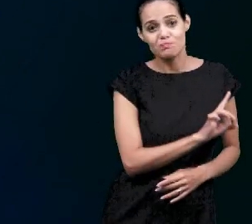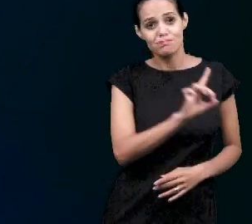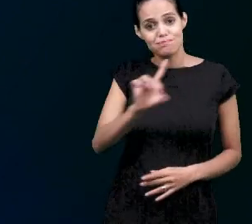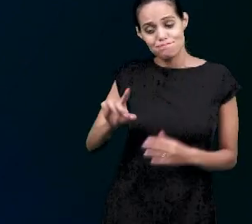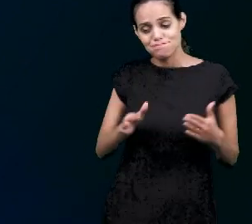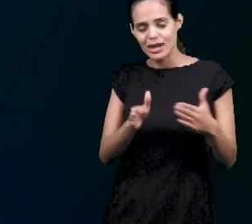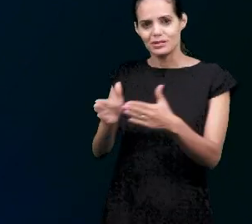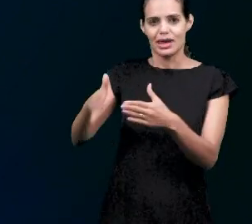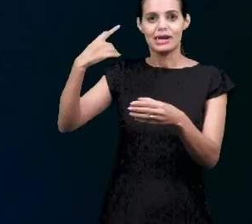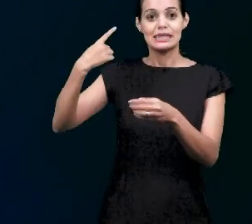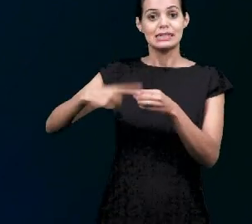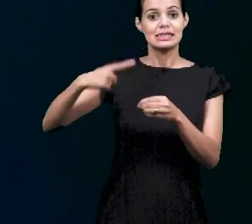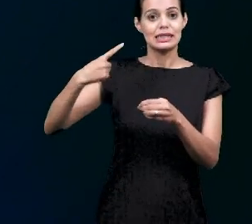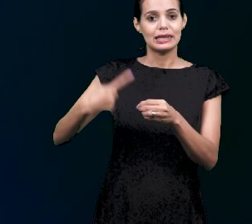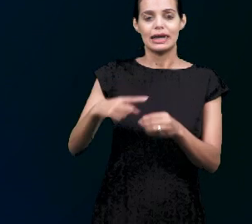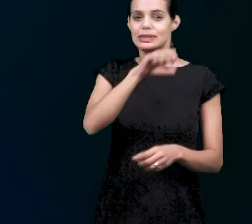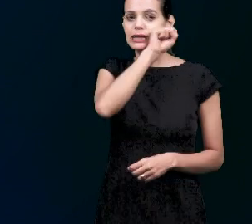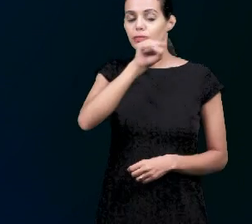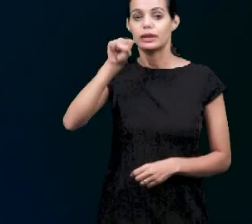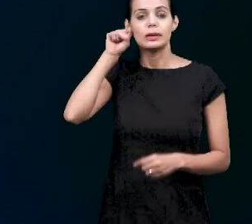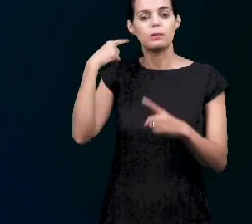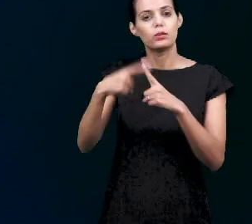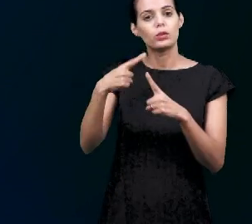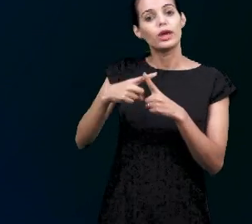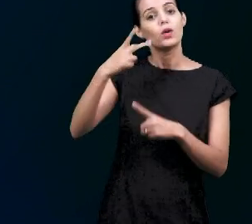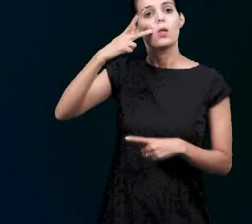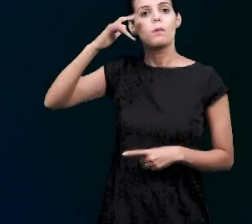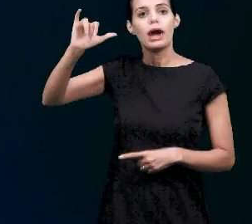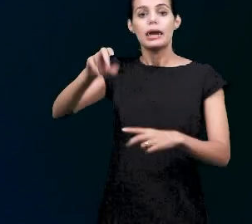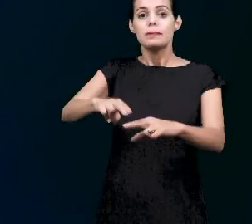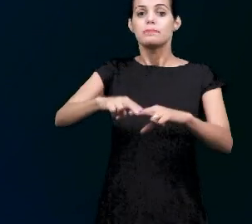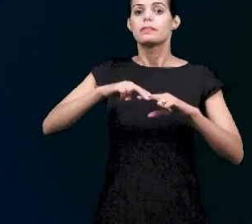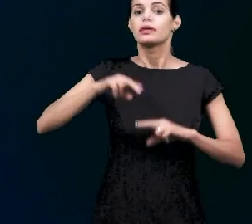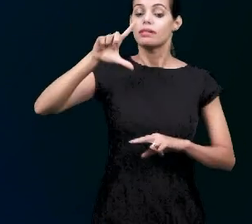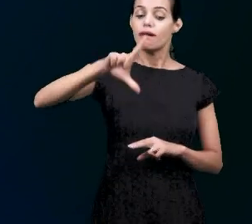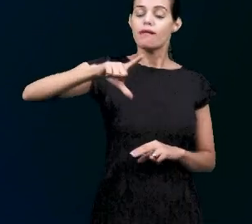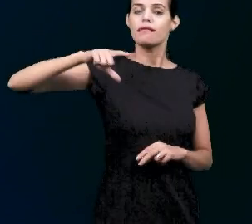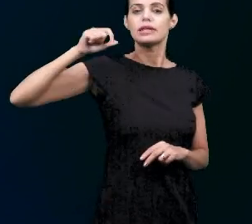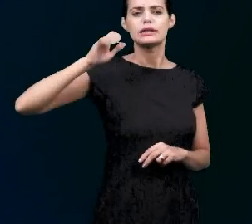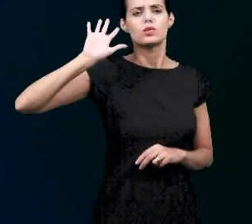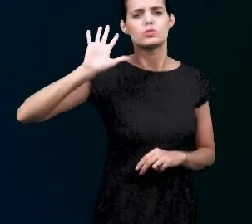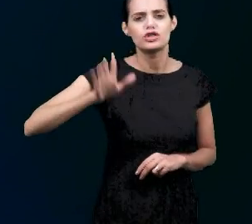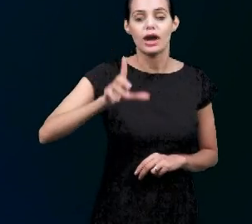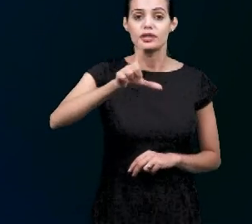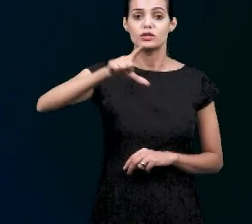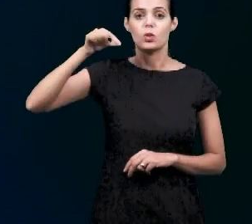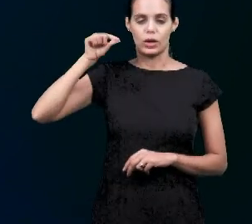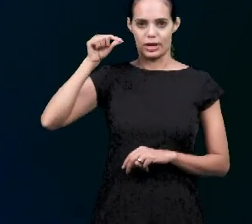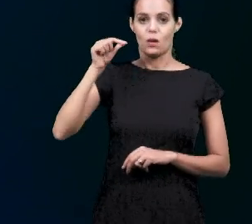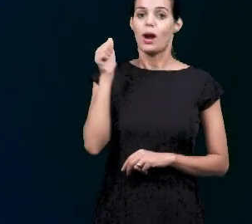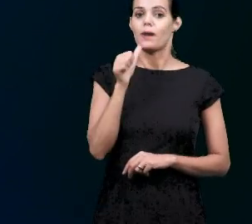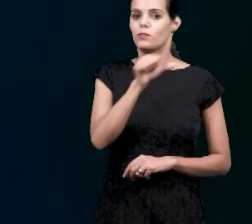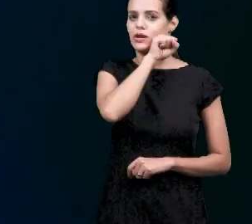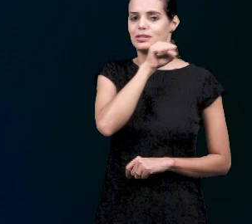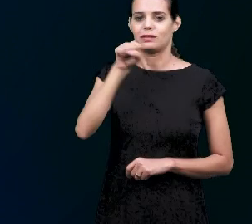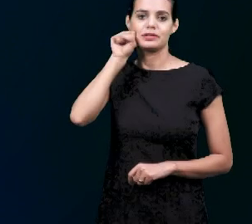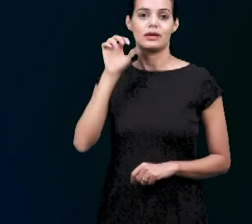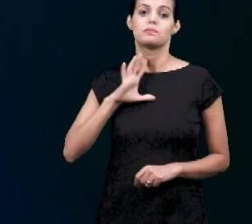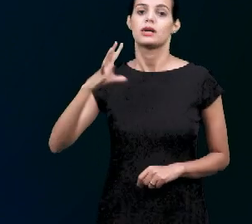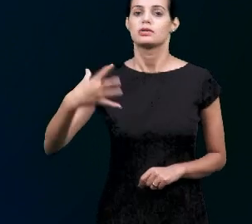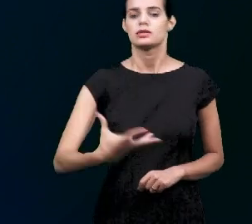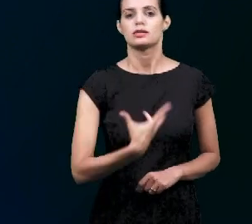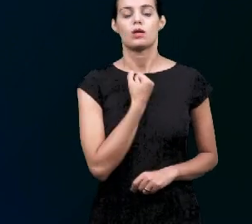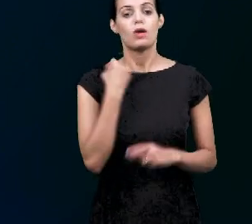l'élection du Père dans le projet de salut. La lettre A, le mot c'est nécessaire. Lettre